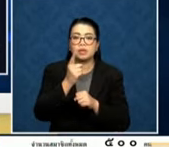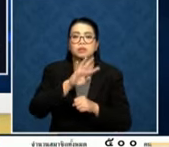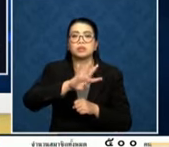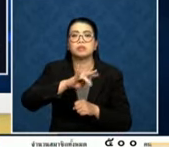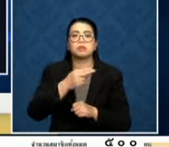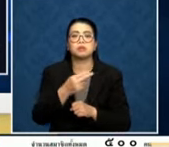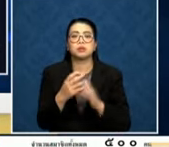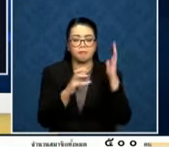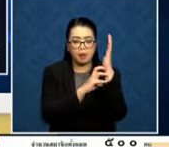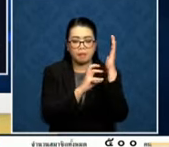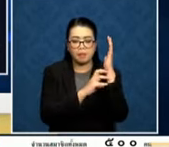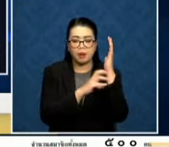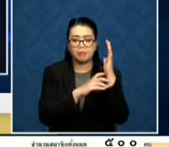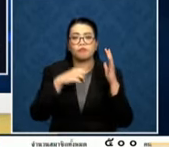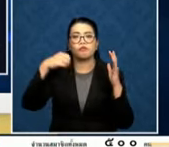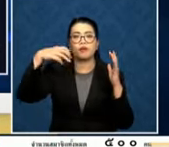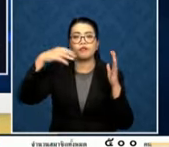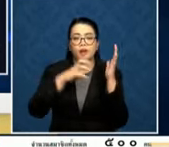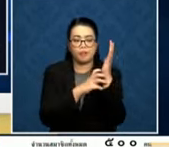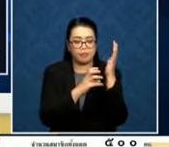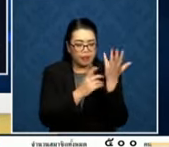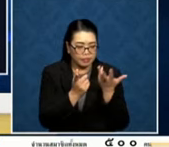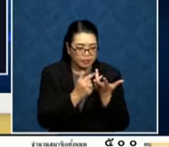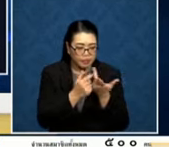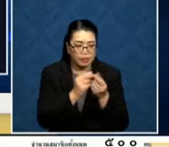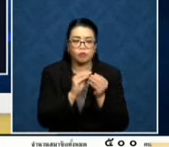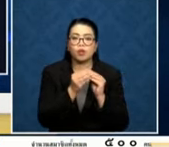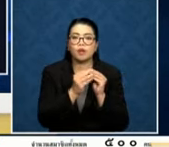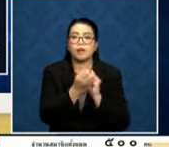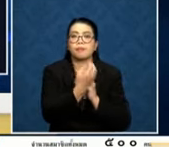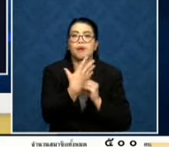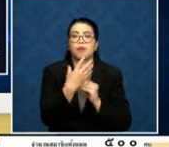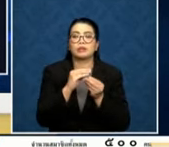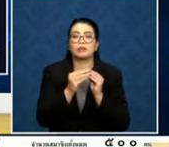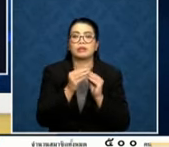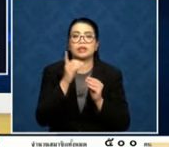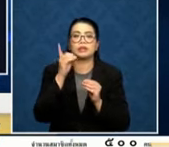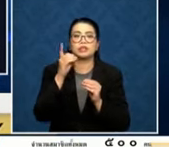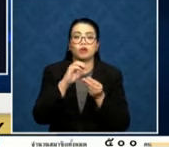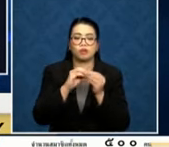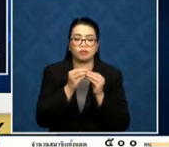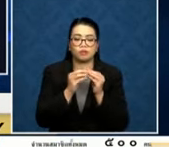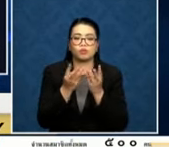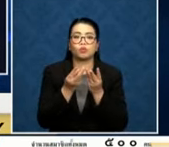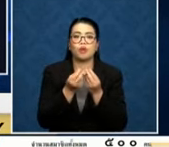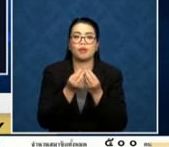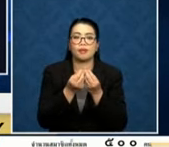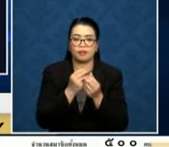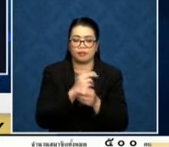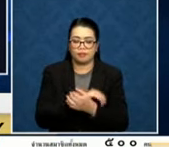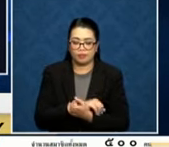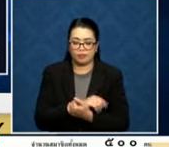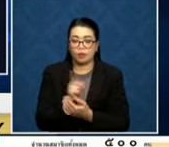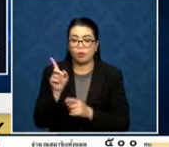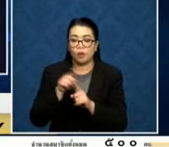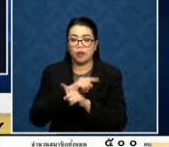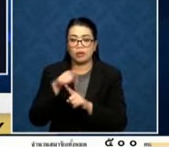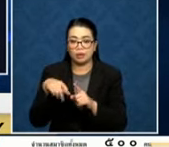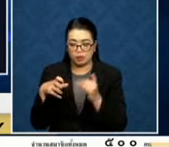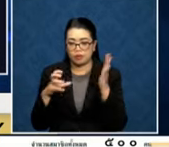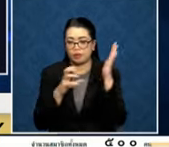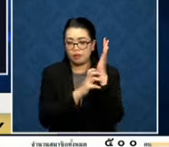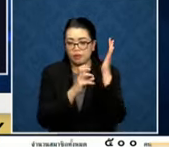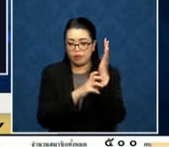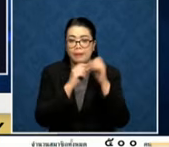อันโดยเฉลี่ยครับนี่ยังไม่ถึง 1%ครับของเป้าทั้งหมดที่ตั้งไว้ฮะถ้าเราไปดูประเทศอังกฤษครับปัจจุบันเขามีการ